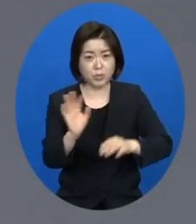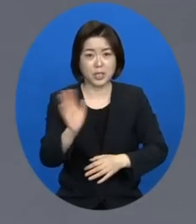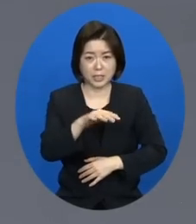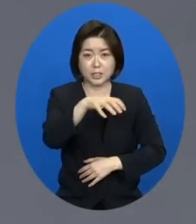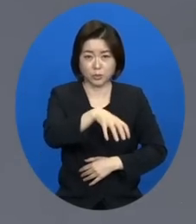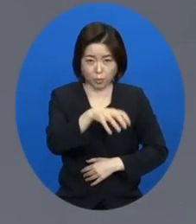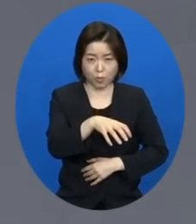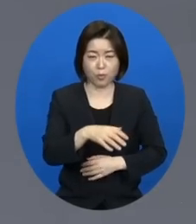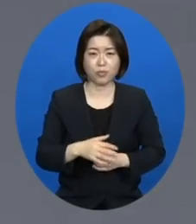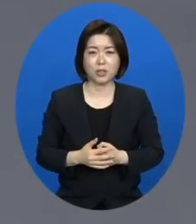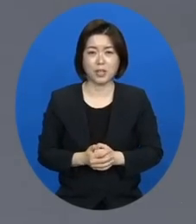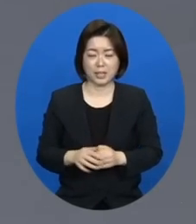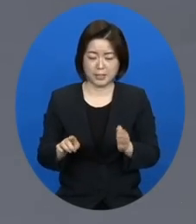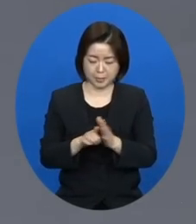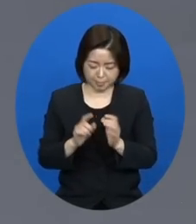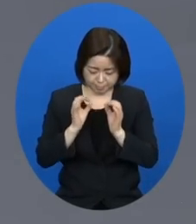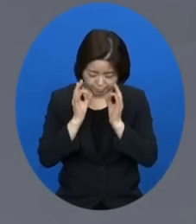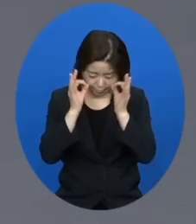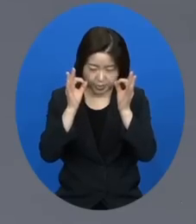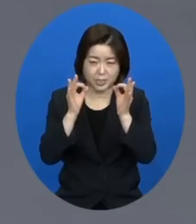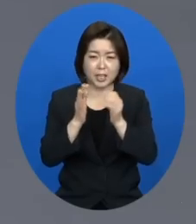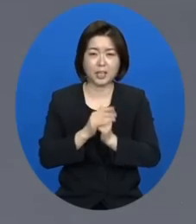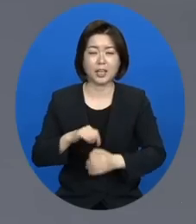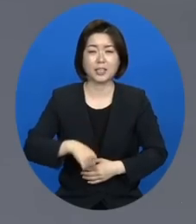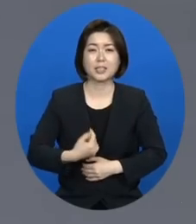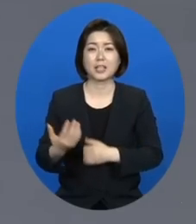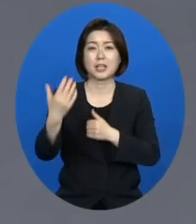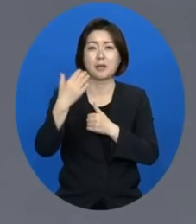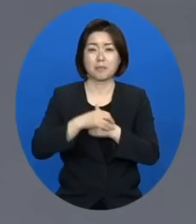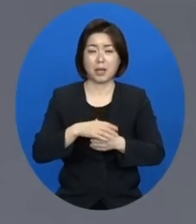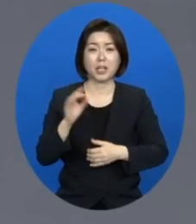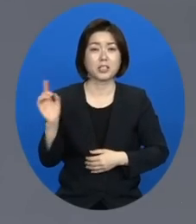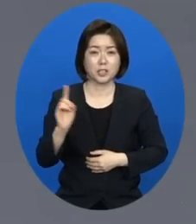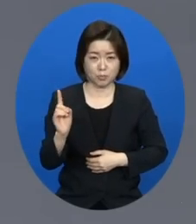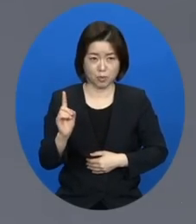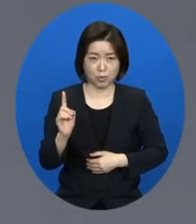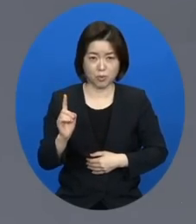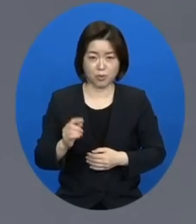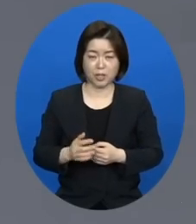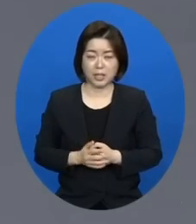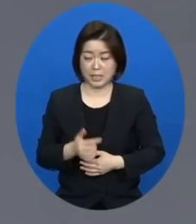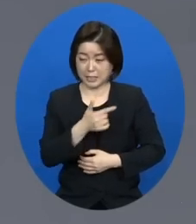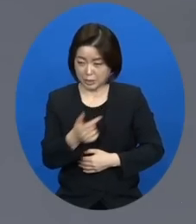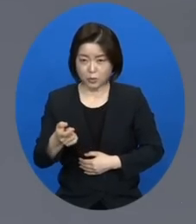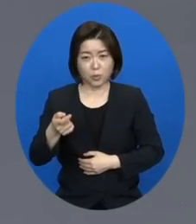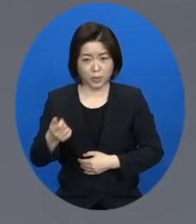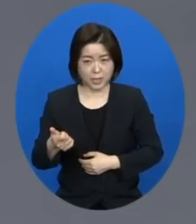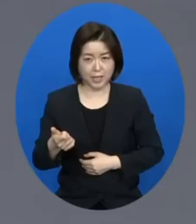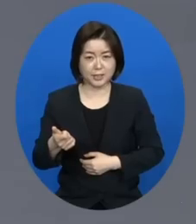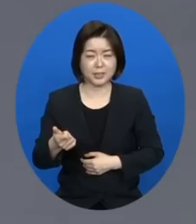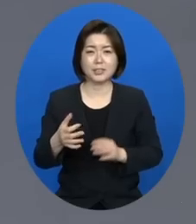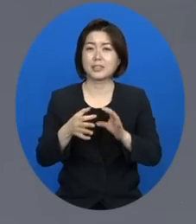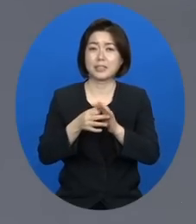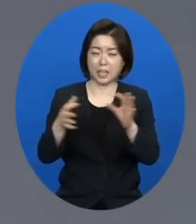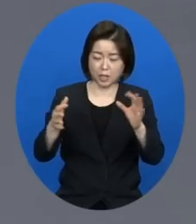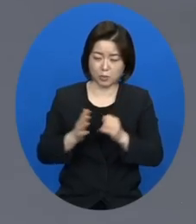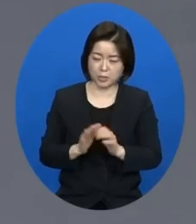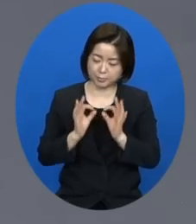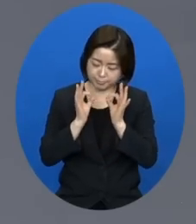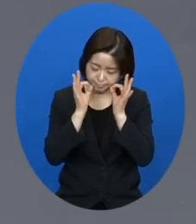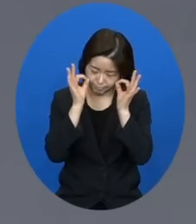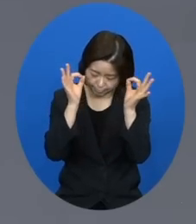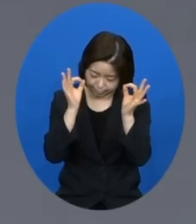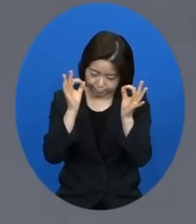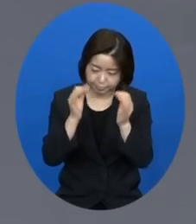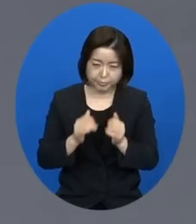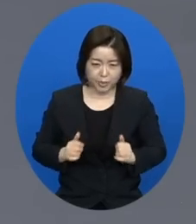그곳에서 신실하게 자신에게 맡겨진 것이 무엇이든 크고 작든 아주 충성스럽게